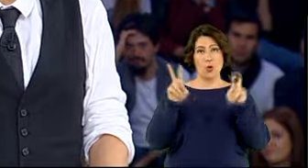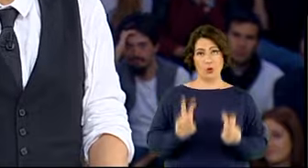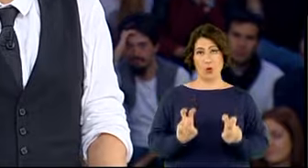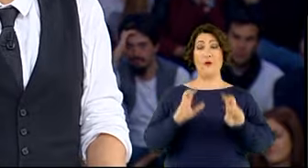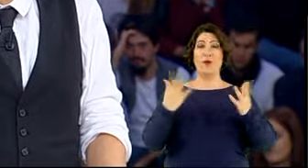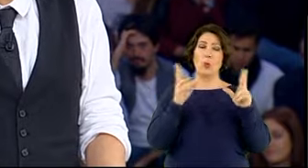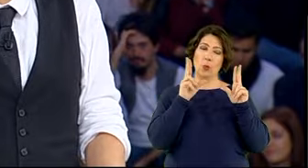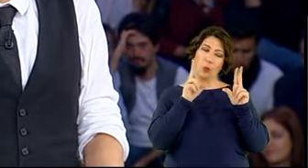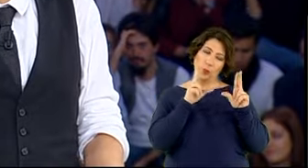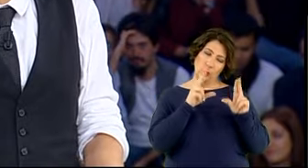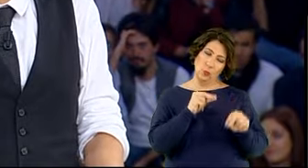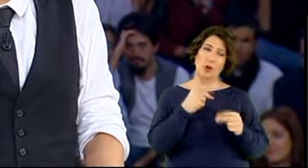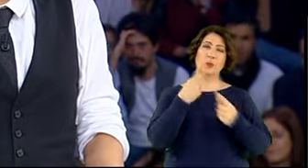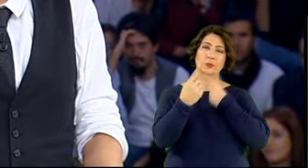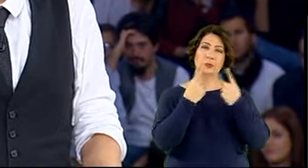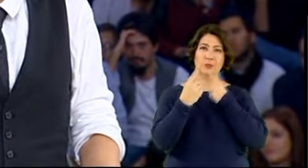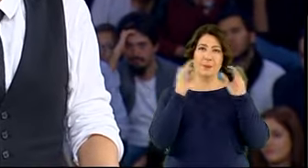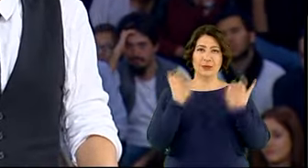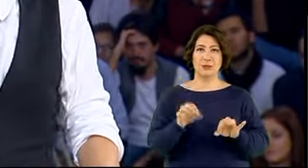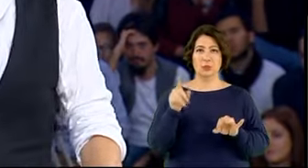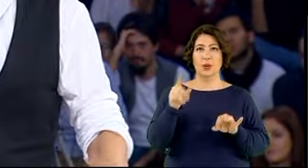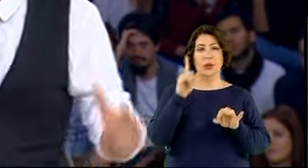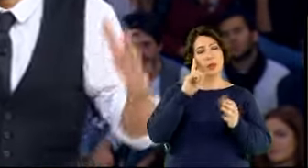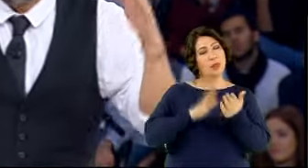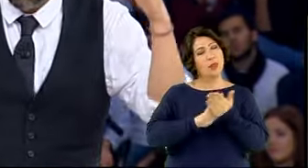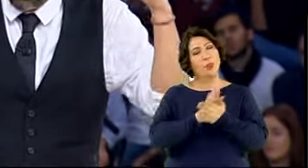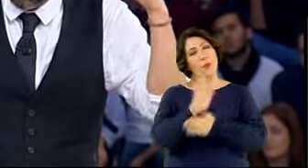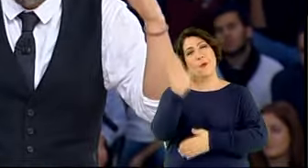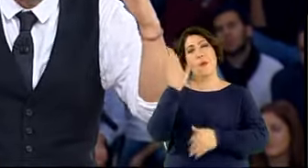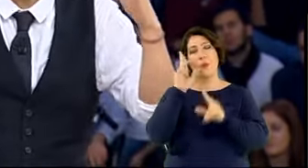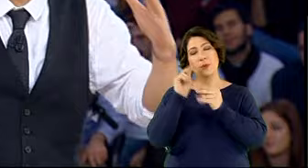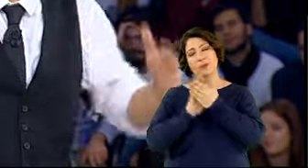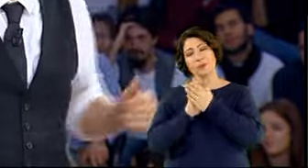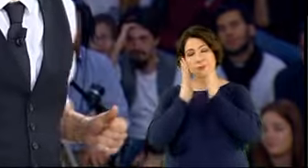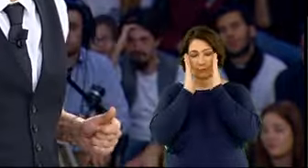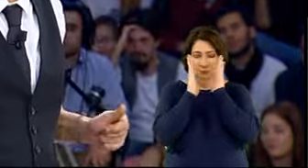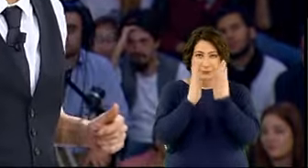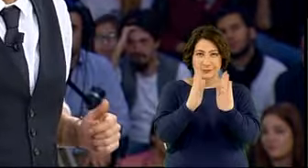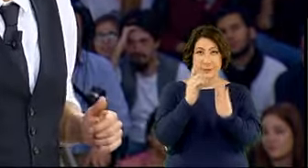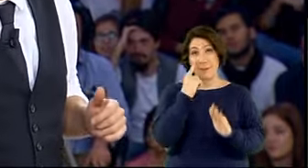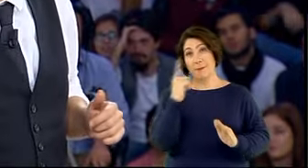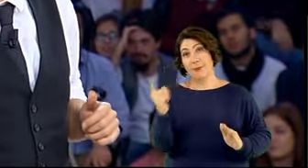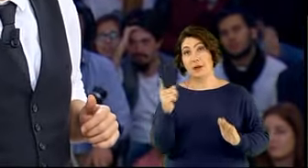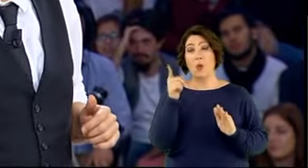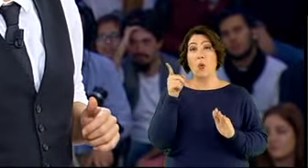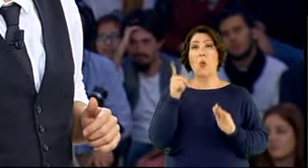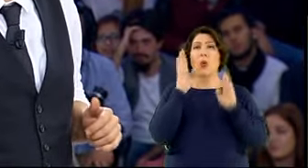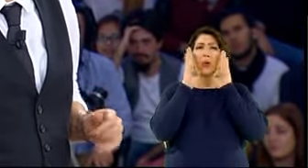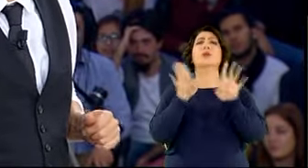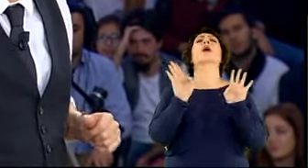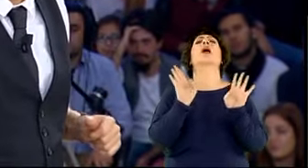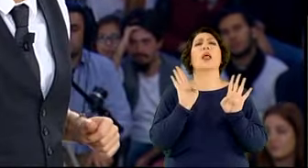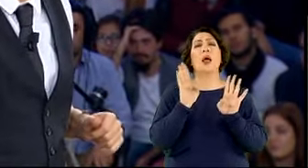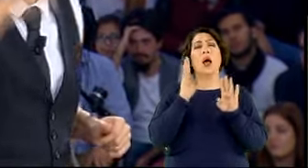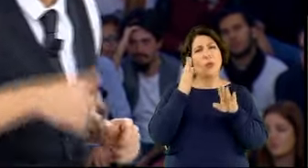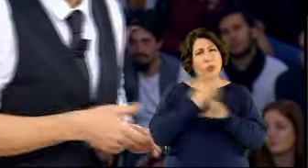ve uyuyor. Uyuyarak yapıyor zaten her şeyi. Dalıyor, dalıyor. Konsantre oluyor. Bakın, bence konsantre olmuyor. Harbi uyuyor